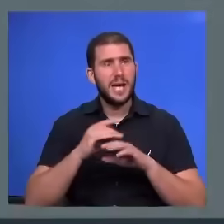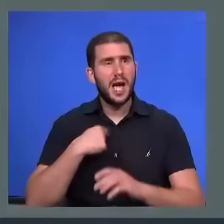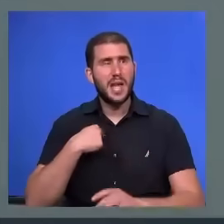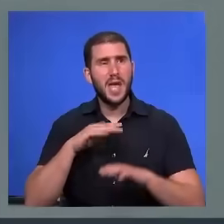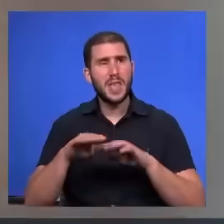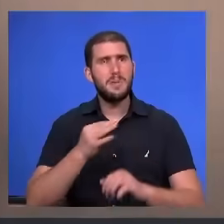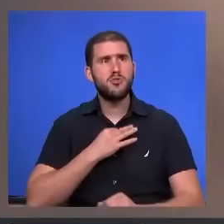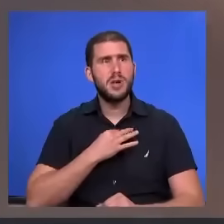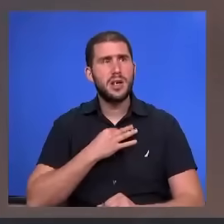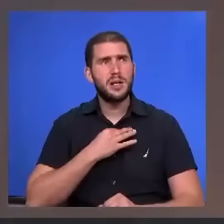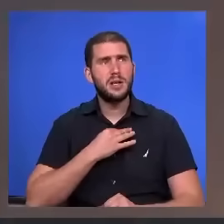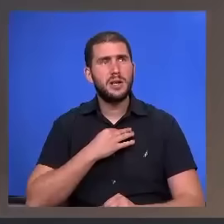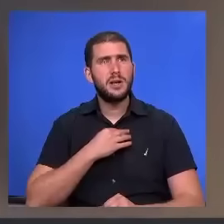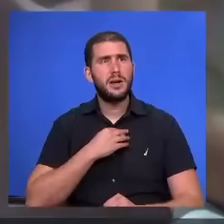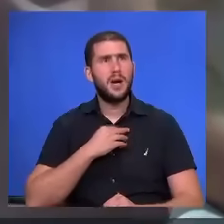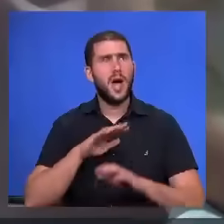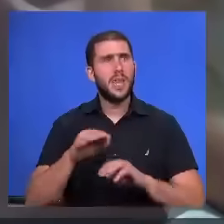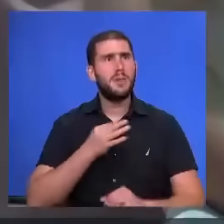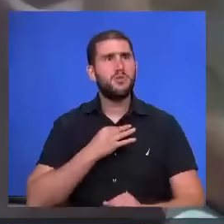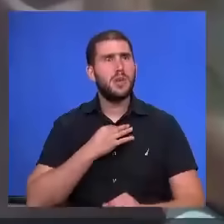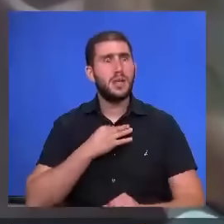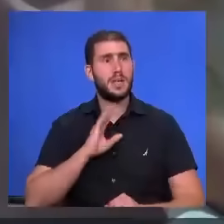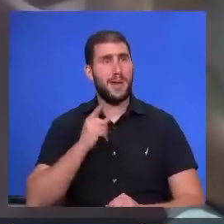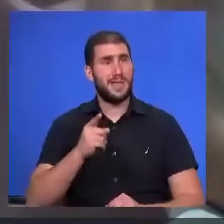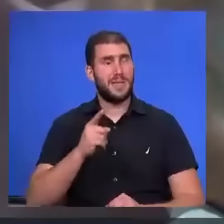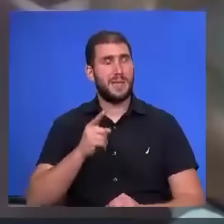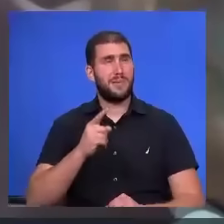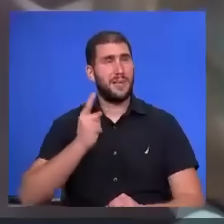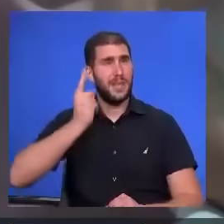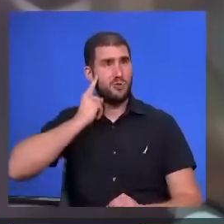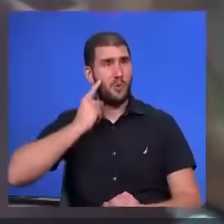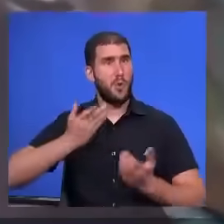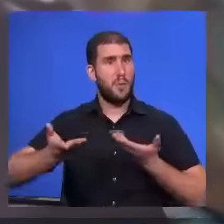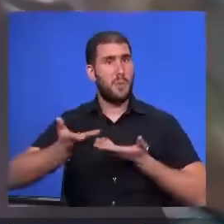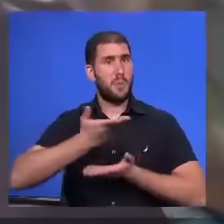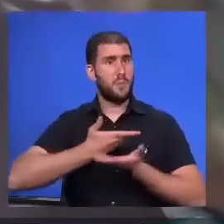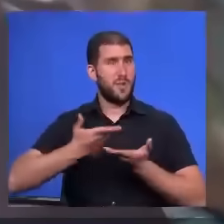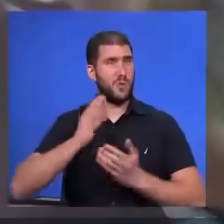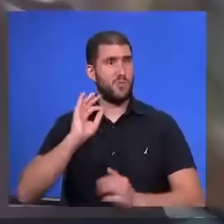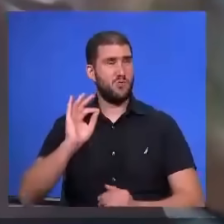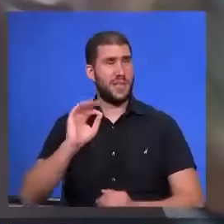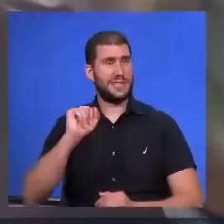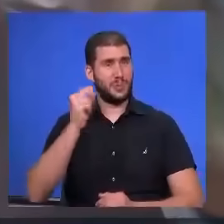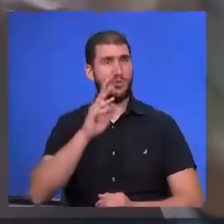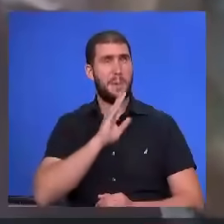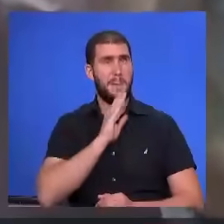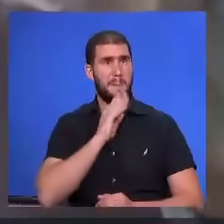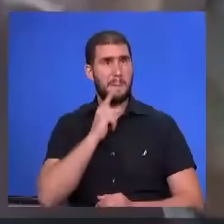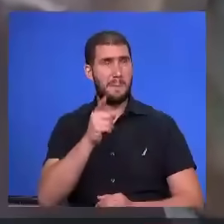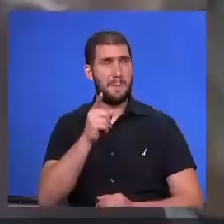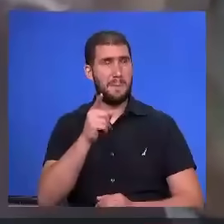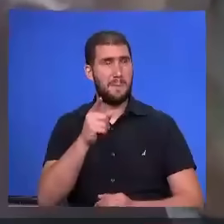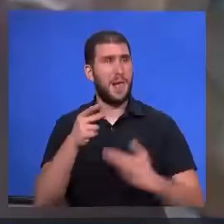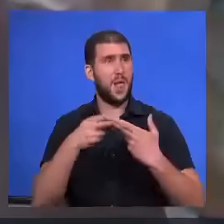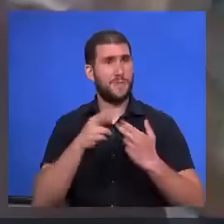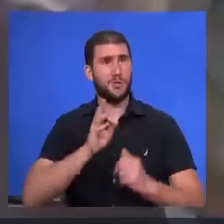שלי, הולך לאדמה שלי. אם אתם תתפסו כמשטאפים של הציונים, יש לכם בעיה שם, לקרובים שלכם יש בעיה